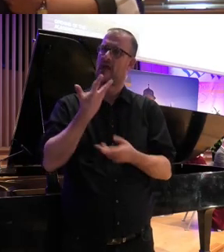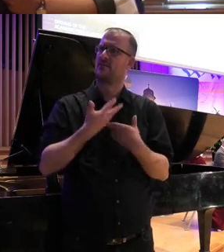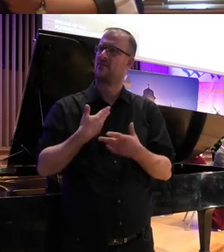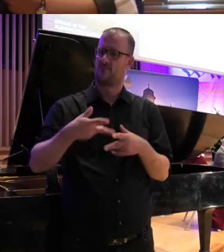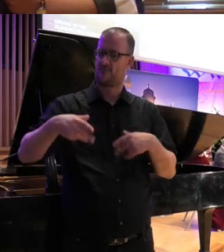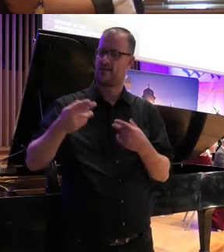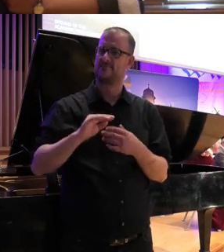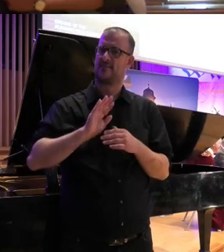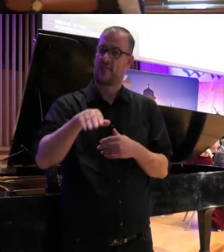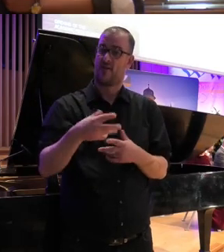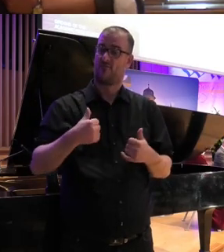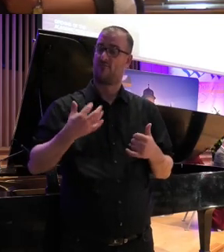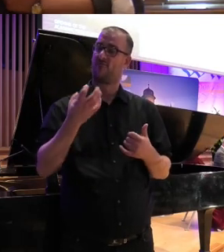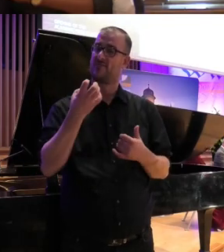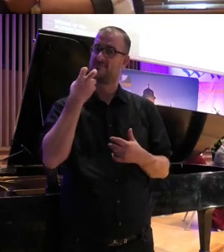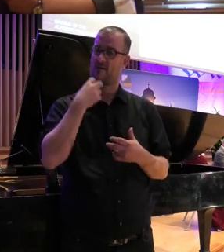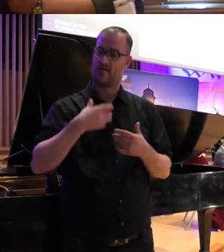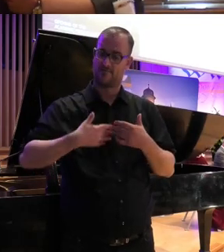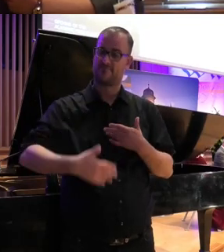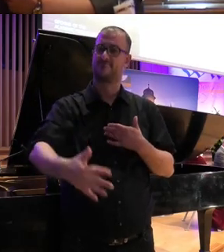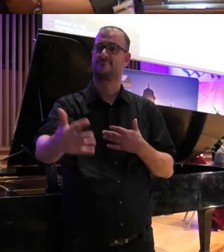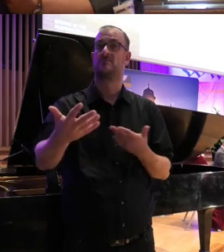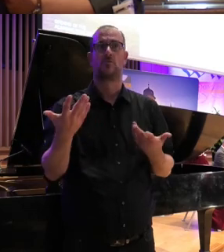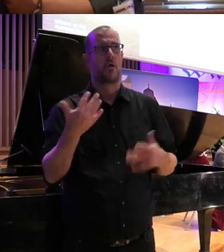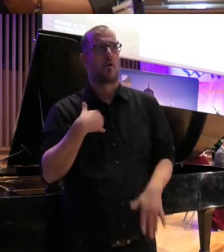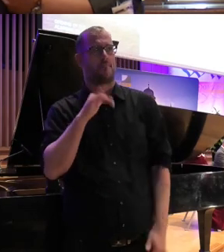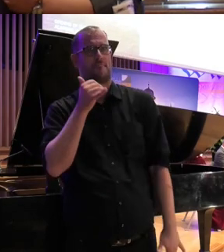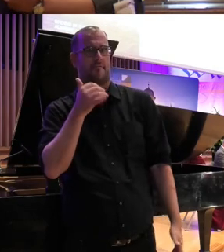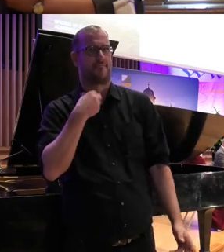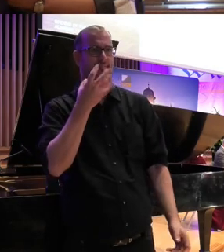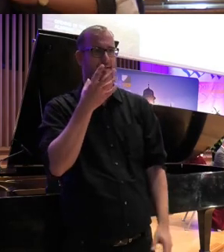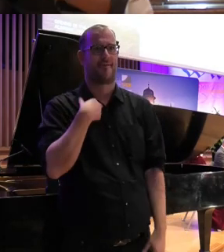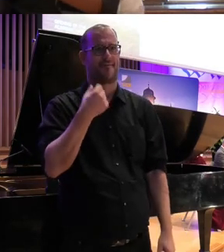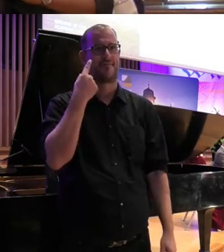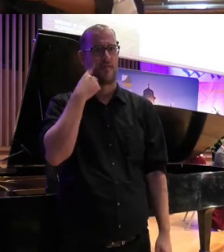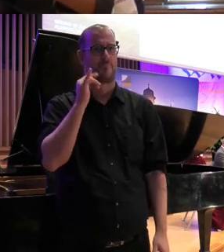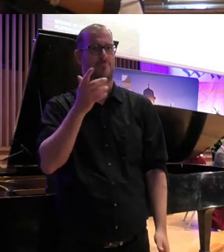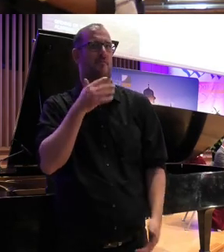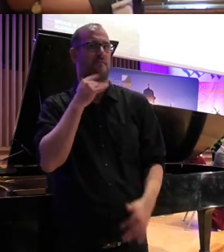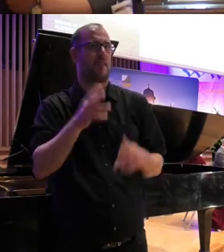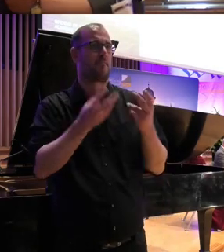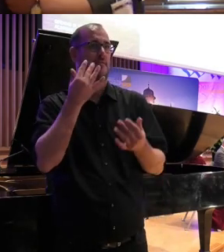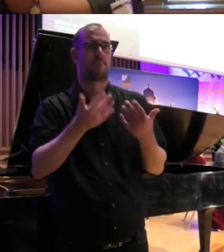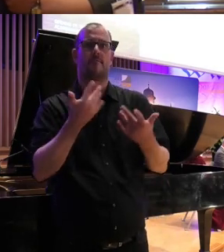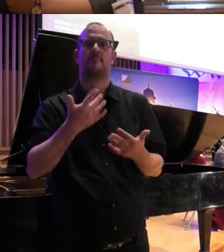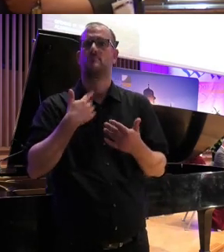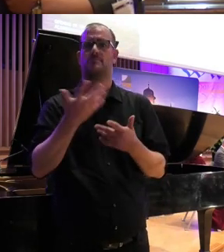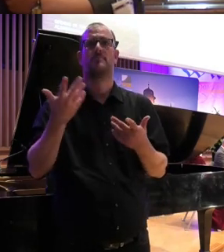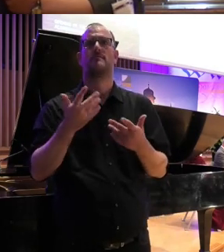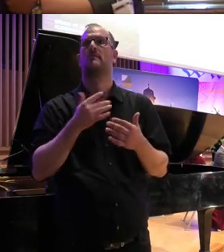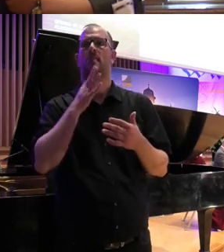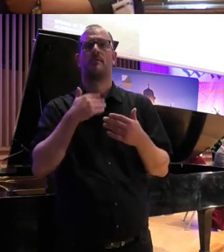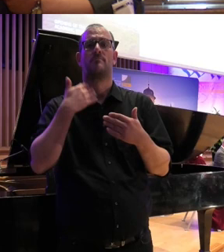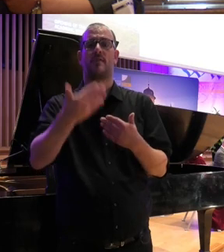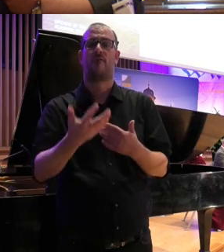dem 40. Lebensjahr. Es gibt definitiv noch eine kreative Phase. Es wird kreativ weitergehen. Es gibt viele Mathematiker, die auch ihre ganz großen Durchbrüche erst